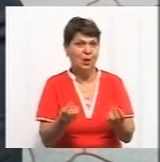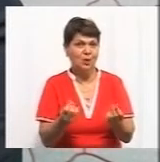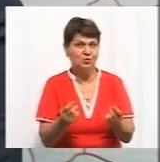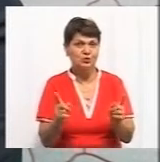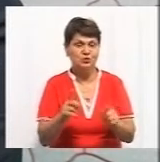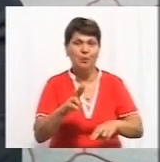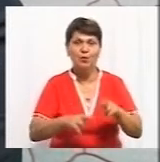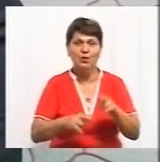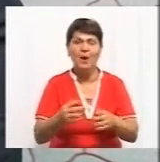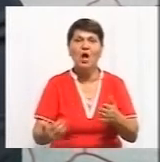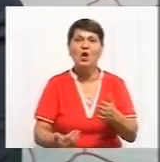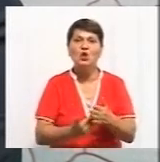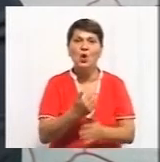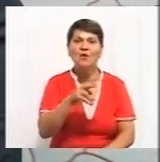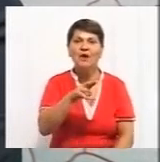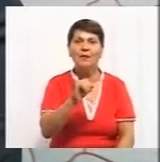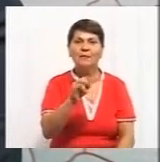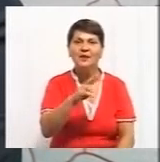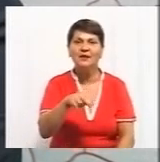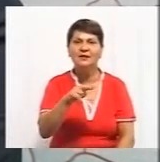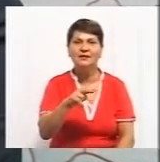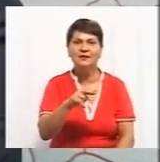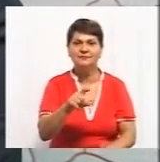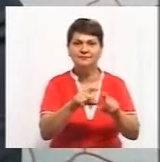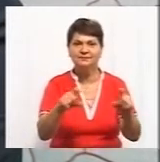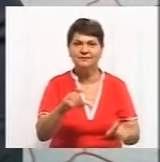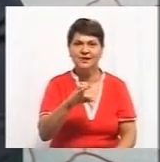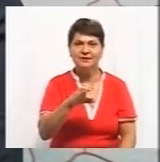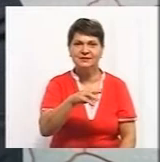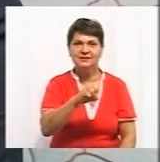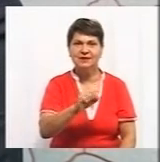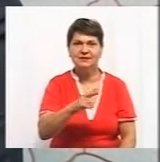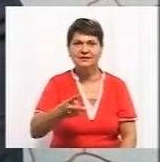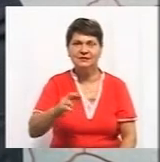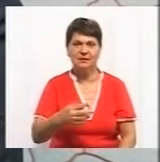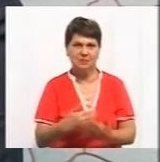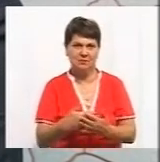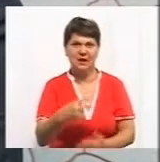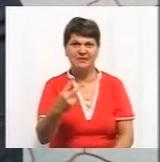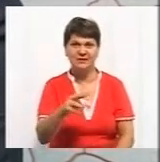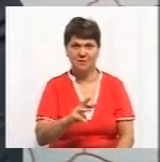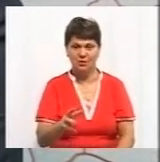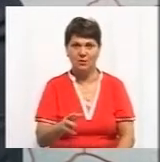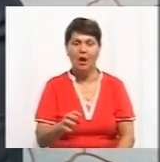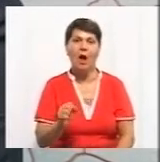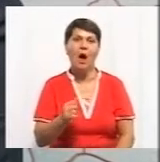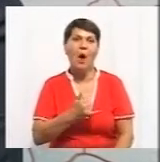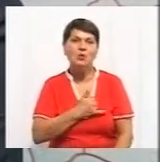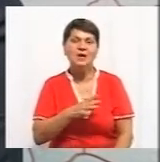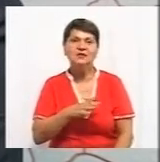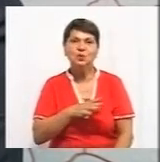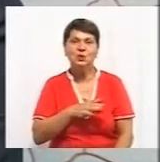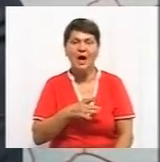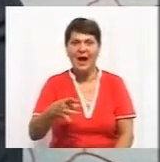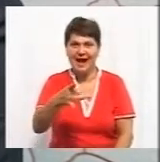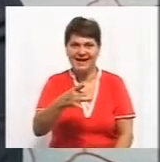щоб побудувати нову підстанцію, потрібно було дуже великі кошти, порядка 20 мільйонів. Але в нас була підстанція в районі лампового заводу, яка